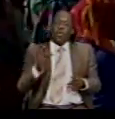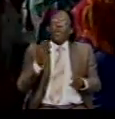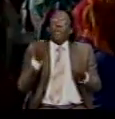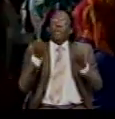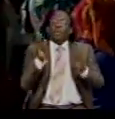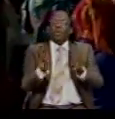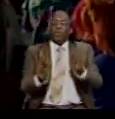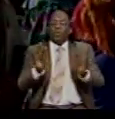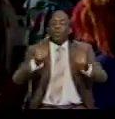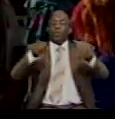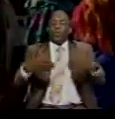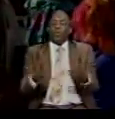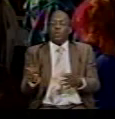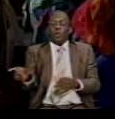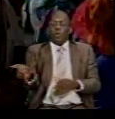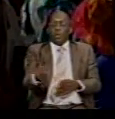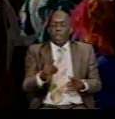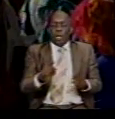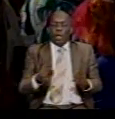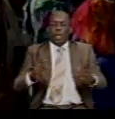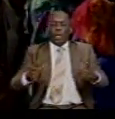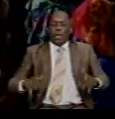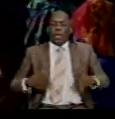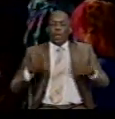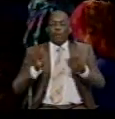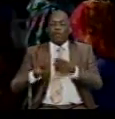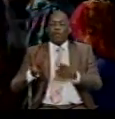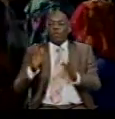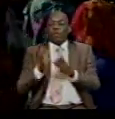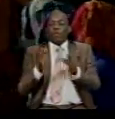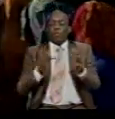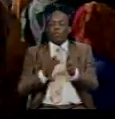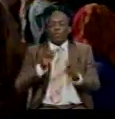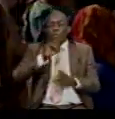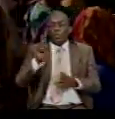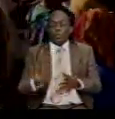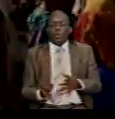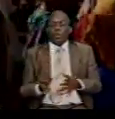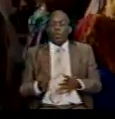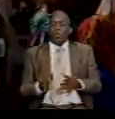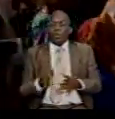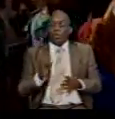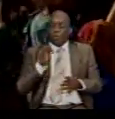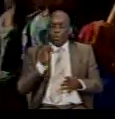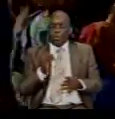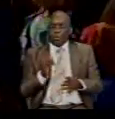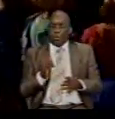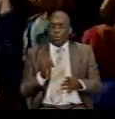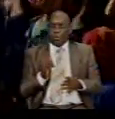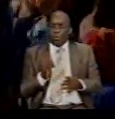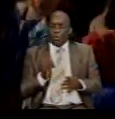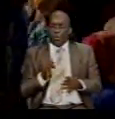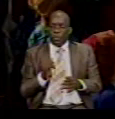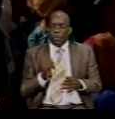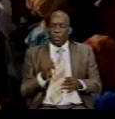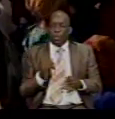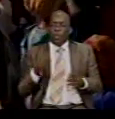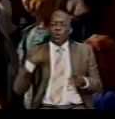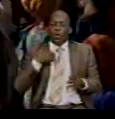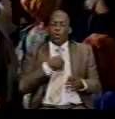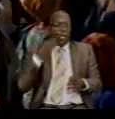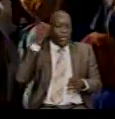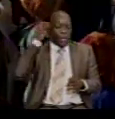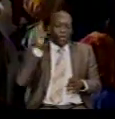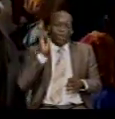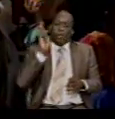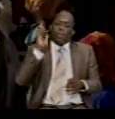population massive de pas de leur vie à Jésus? Is there any place we have not had testimony of people turning away from sin and giving their life to Christ? Y a-t-il un endroit où nous n'avons